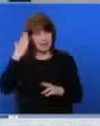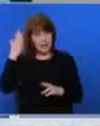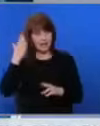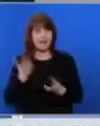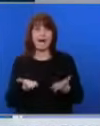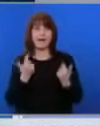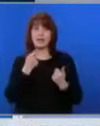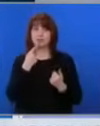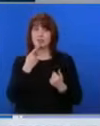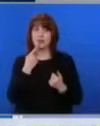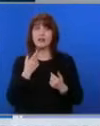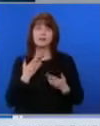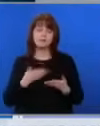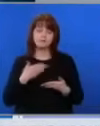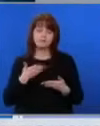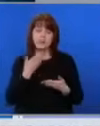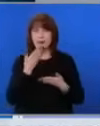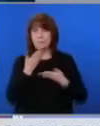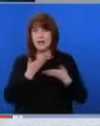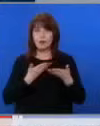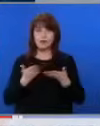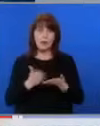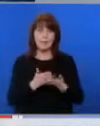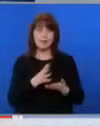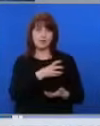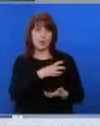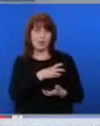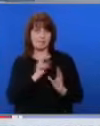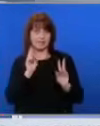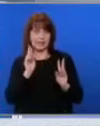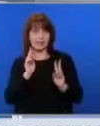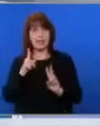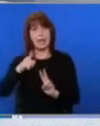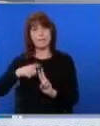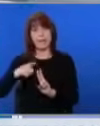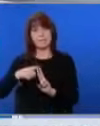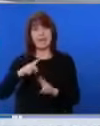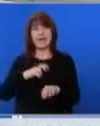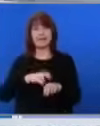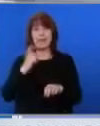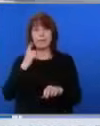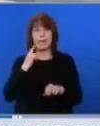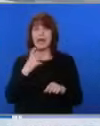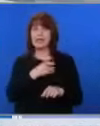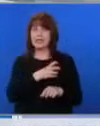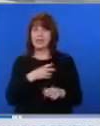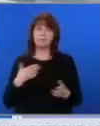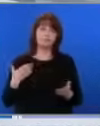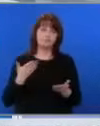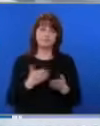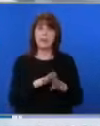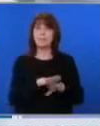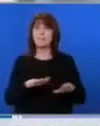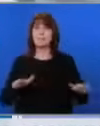каже. Защото предстоят преговори между двете коалиции. ГЕРБ-СДС и ППДБ. От ГЕРБ днес сложиха на масата споразумение